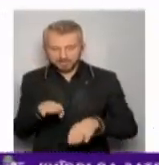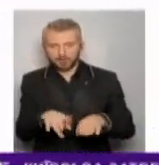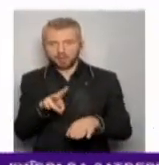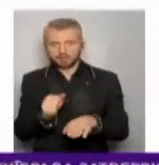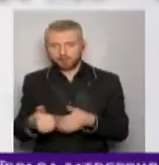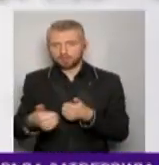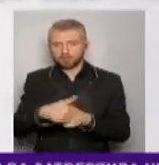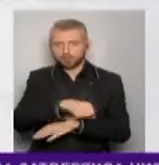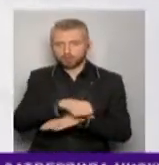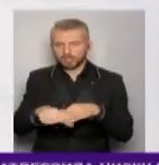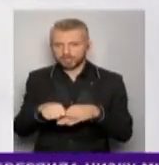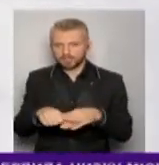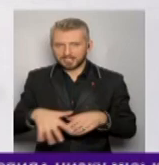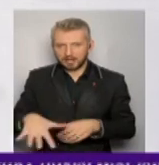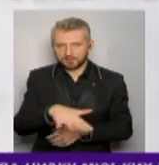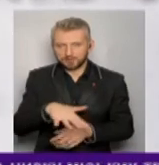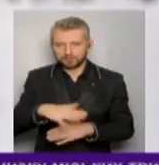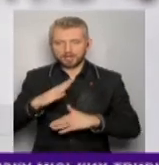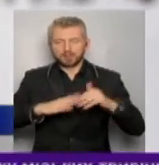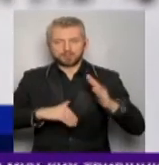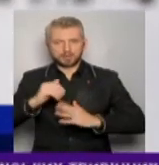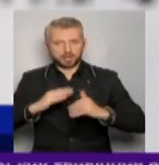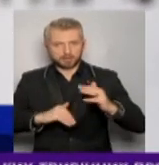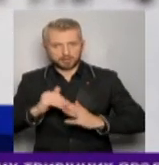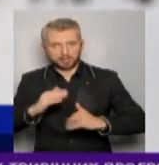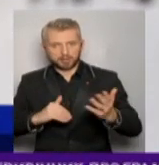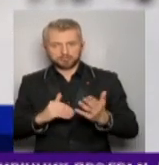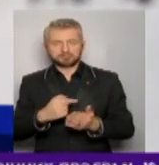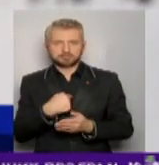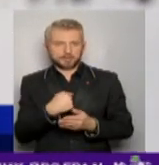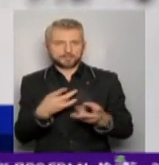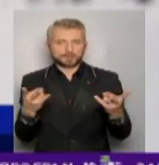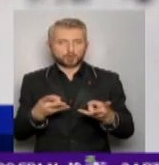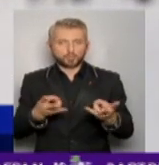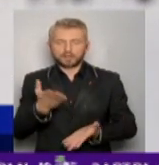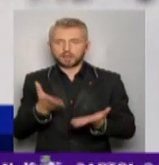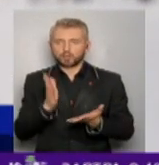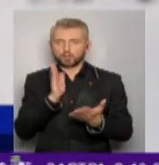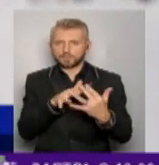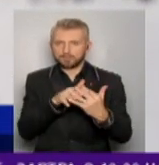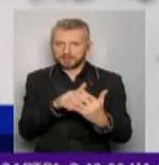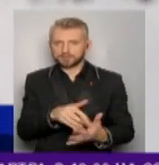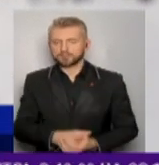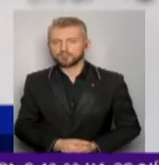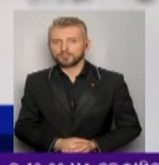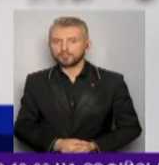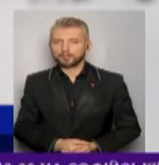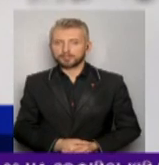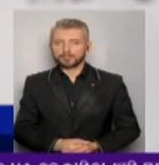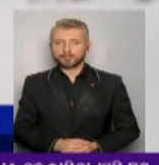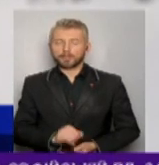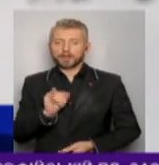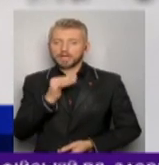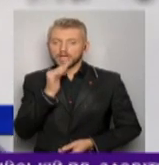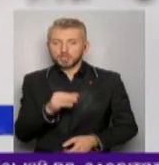ділянці. Практика, те, що нам знадобиться, якщо буде бій. І, скажімо